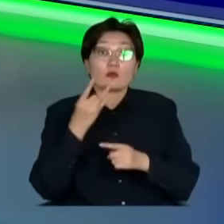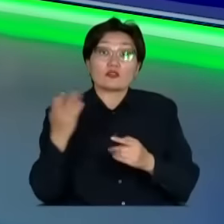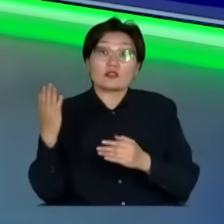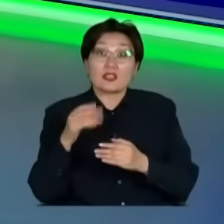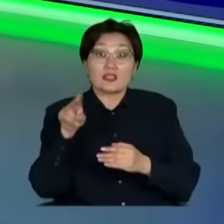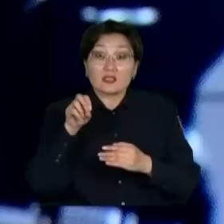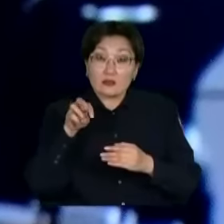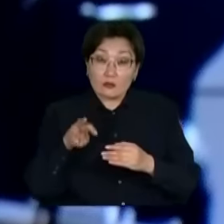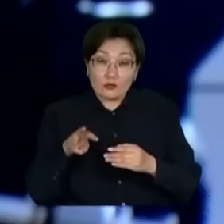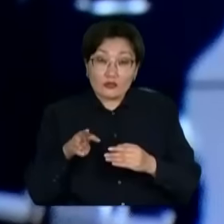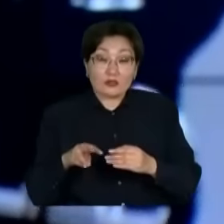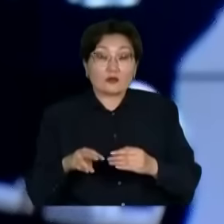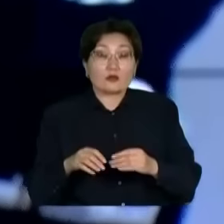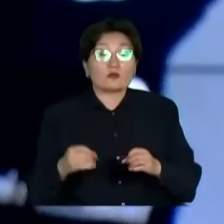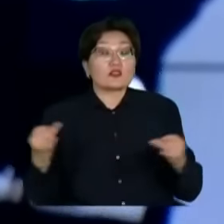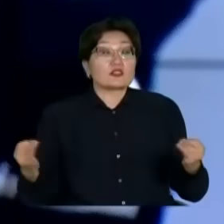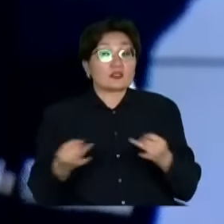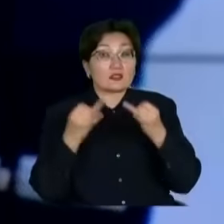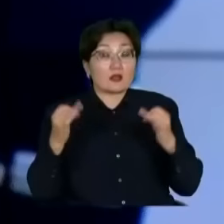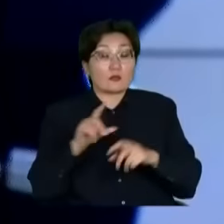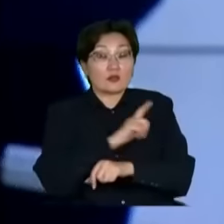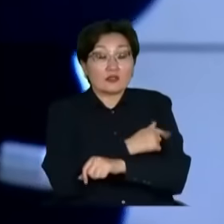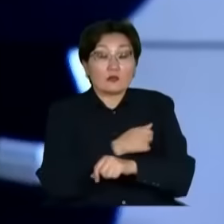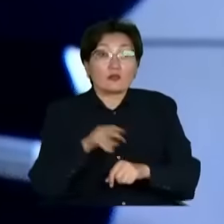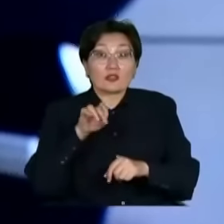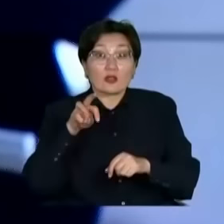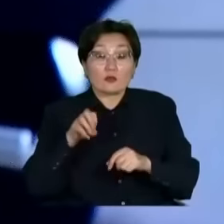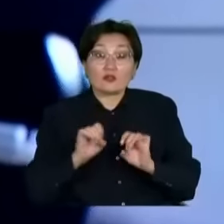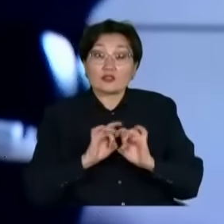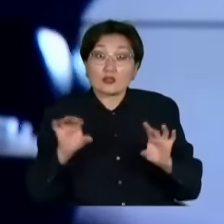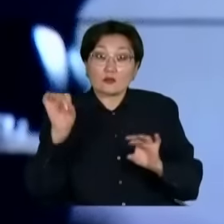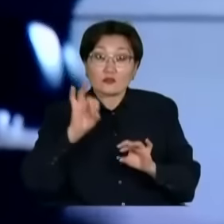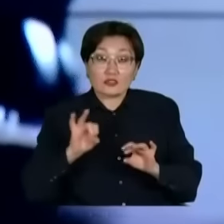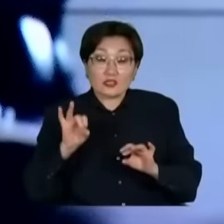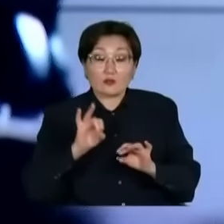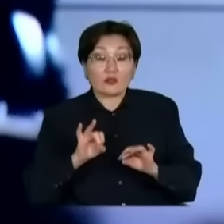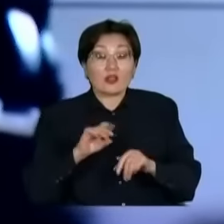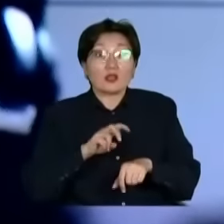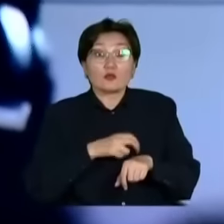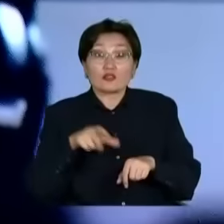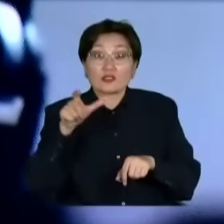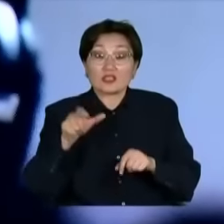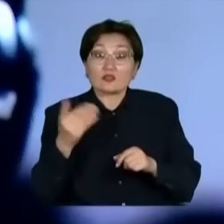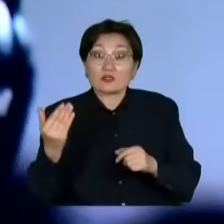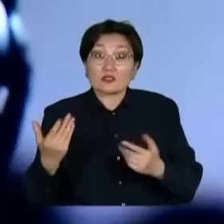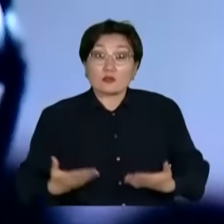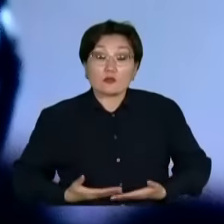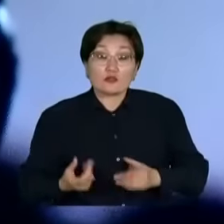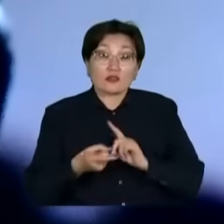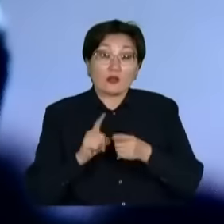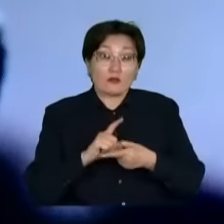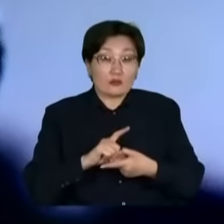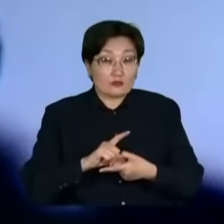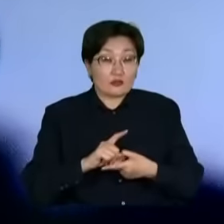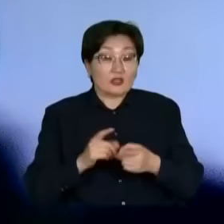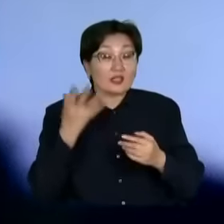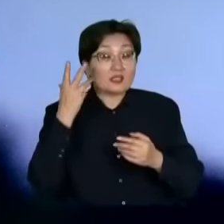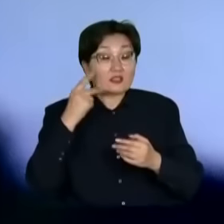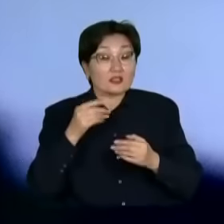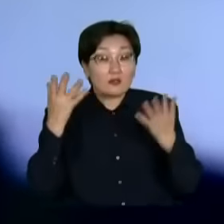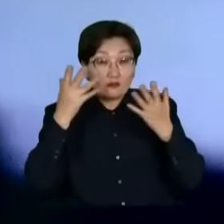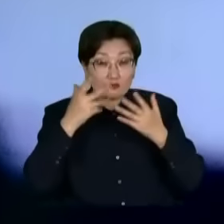дем захватывающая медицинская драма расскажет историю нейрохирурга мирт Чья жизнь переворачивается с ног на голову когда